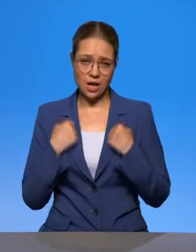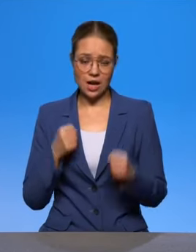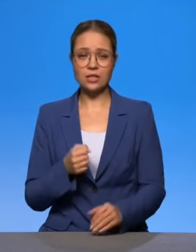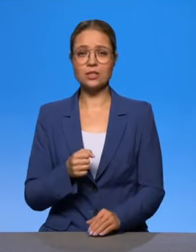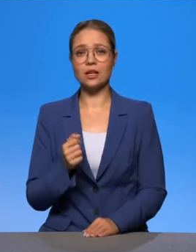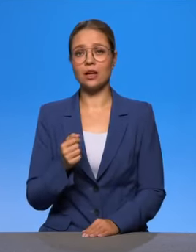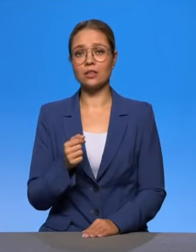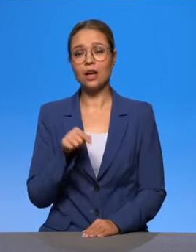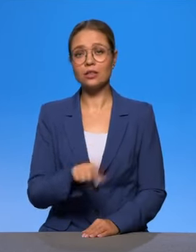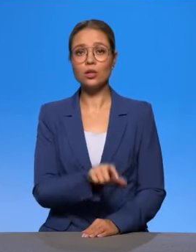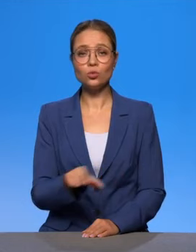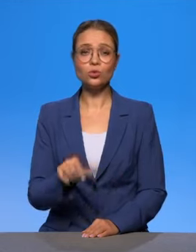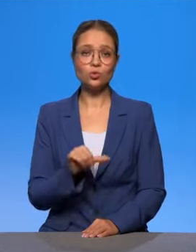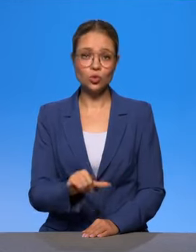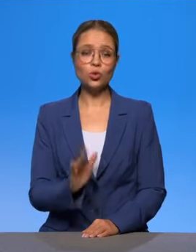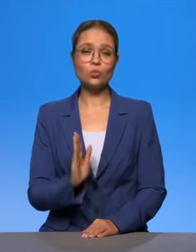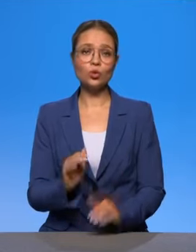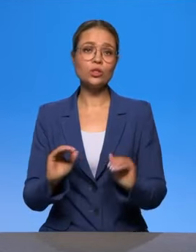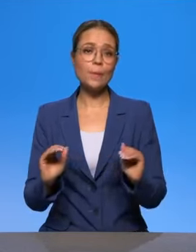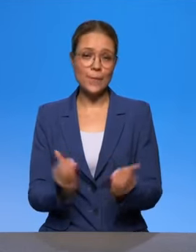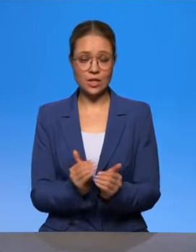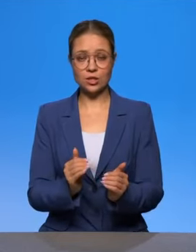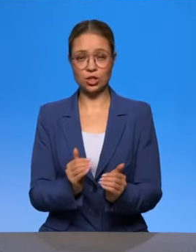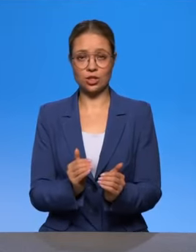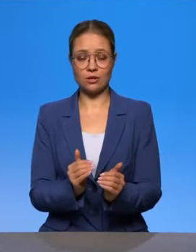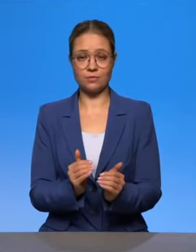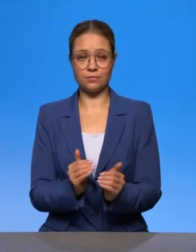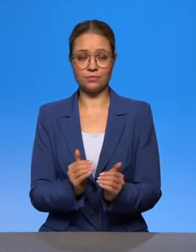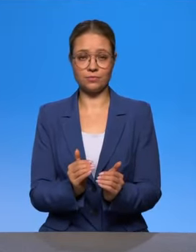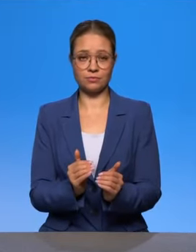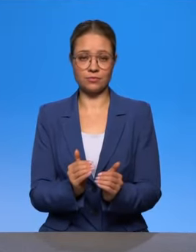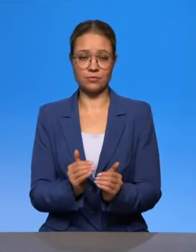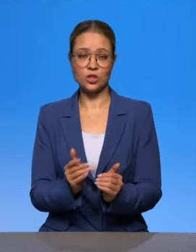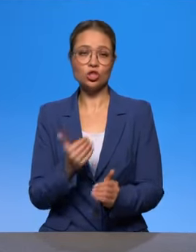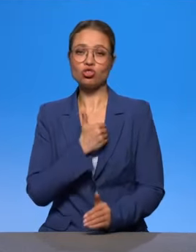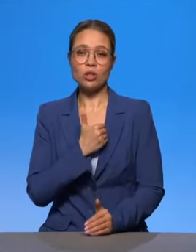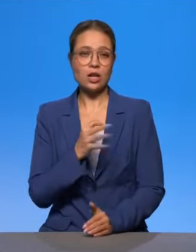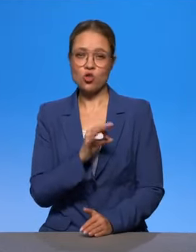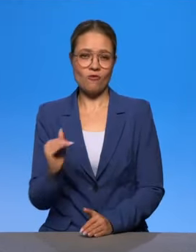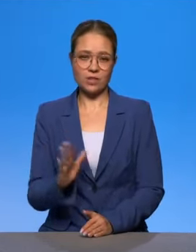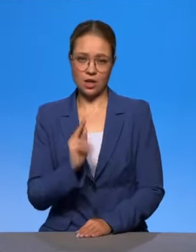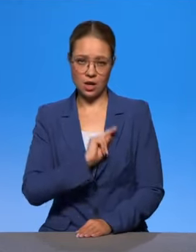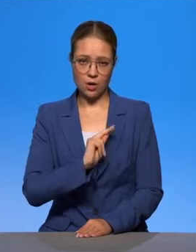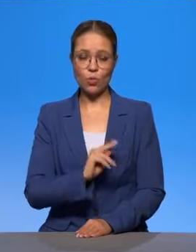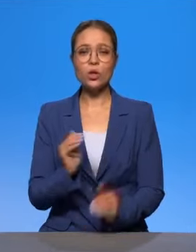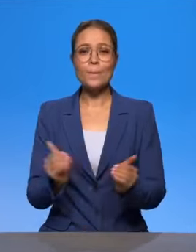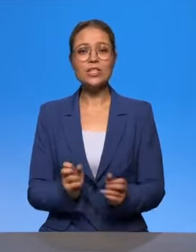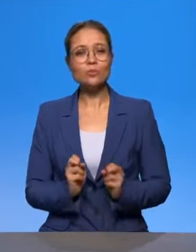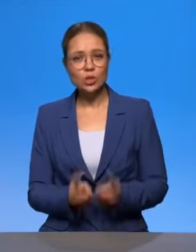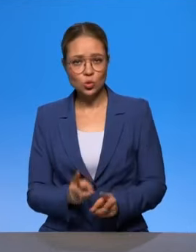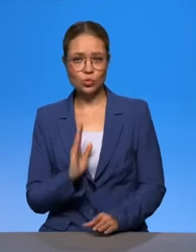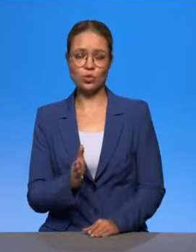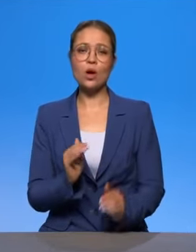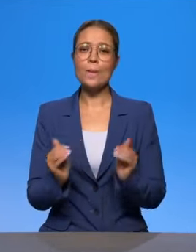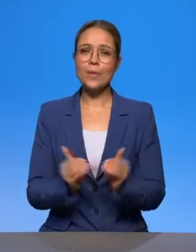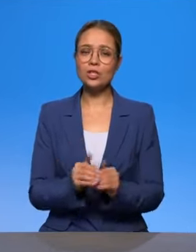них будет меньше девиантного, как говорится, настроения. Меньше будет преступности. Меньше будем